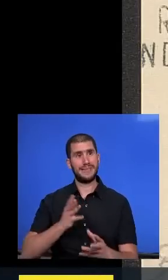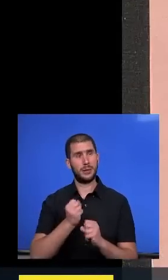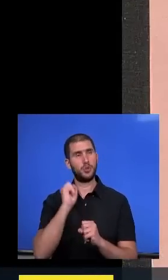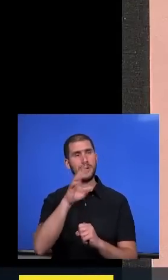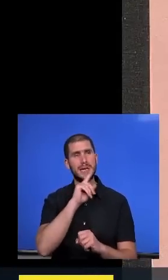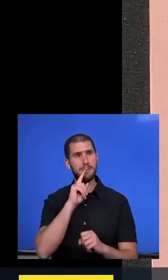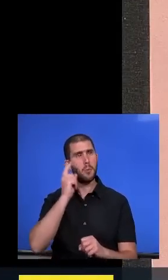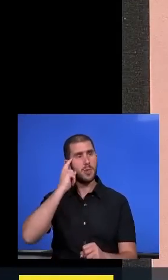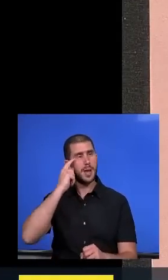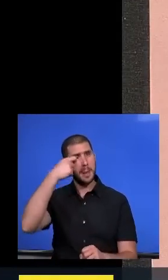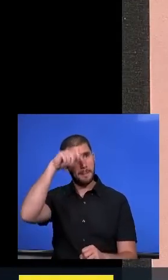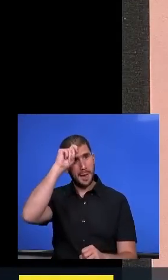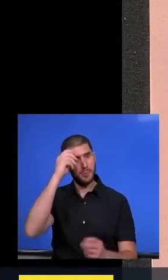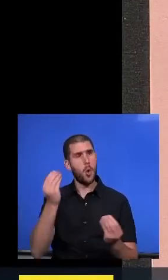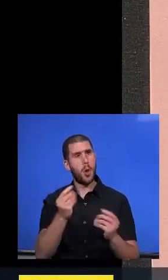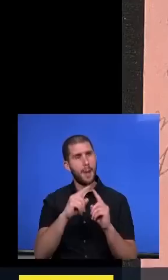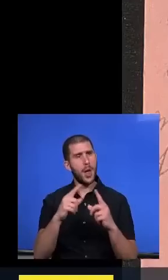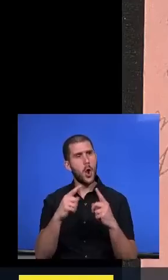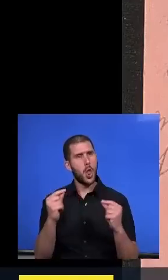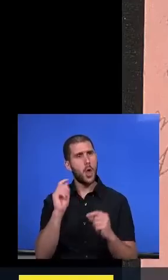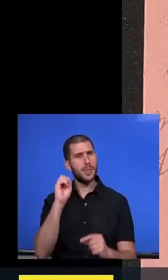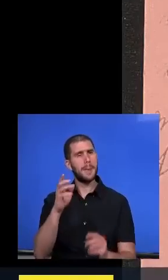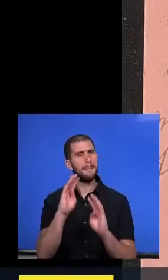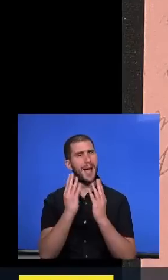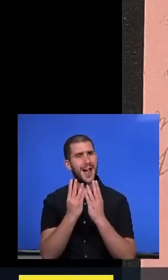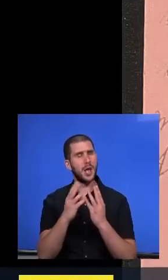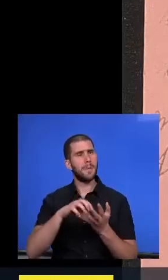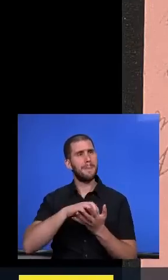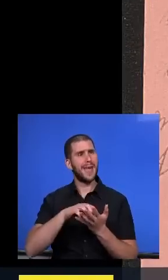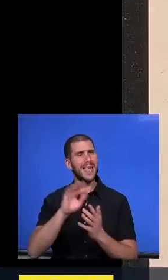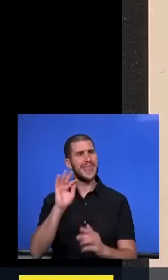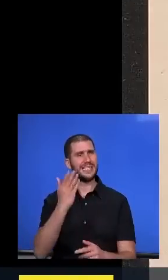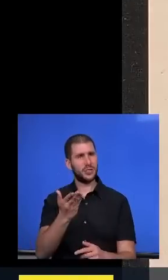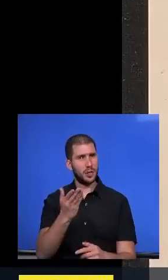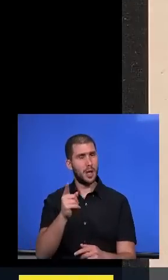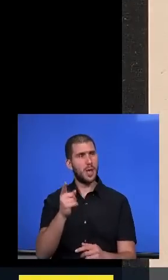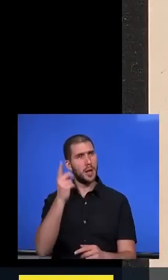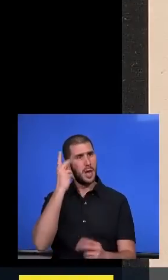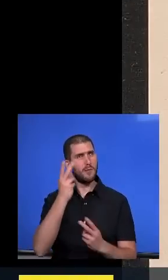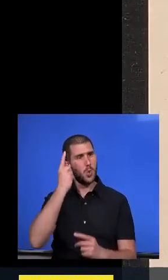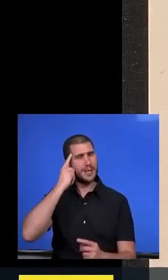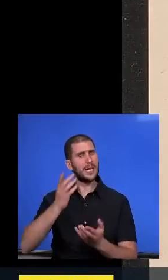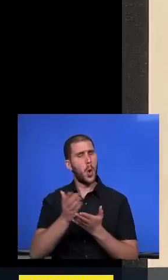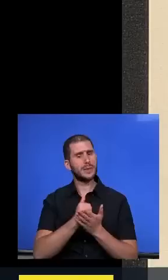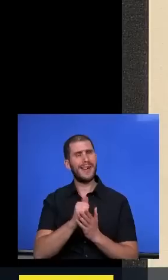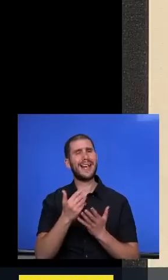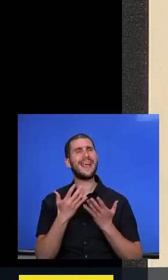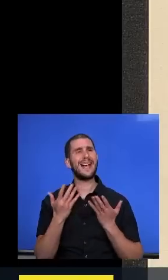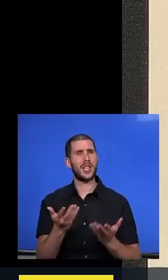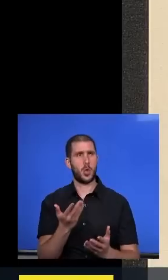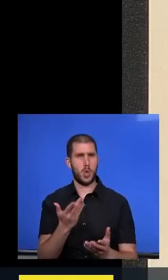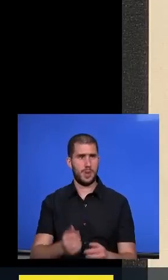לאימם המודאגת בברלין אוצר של גלויות דואר מהגטו, מחנה הריכוז טרזנשטט. As you of course know, this is the biggest